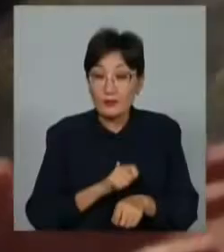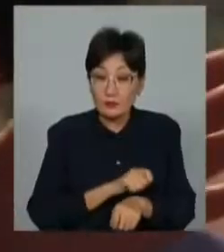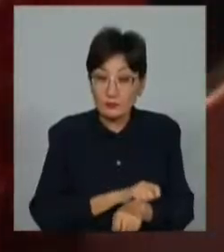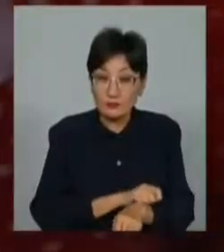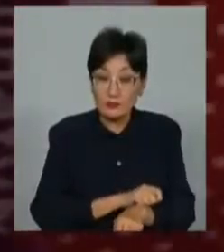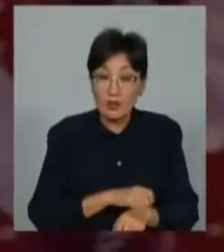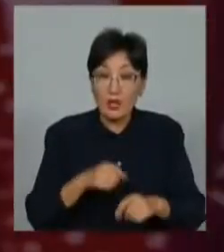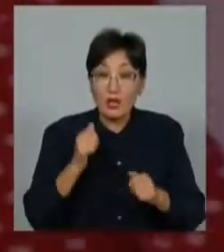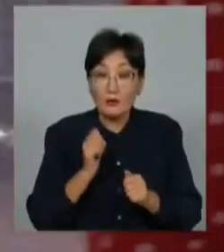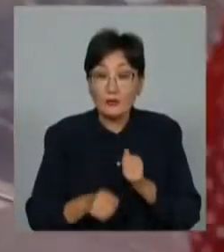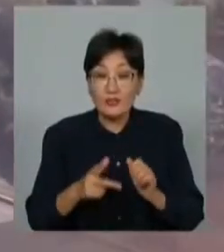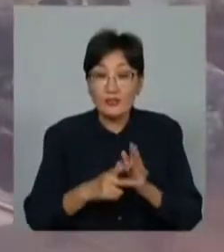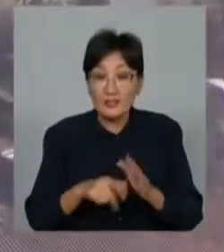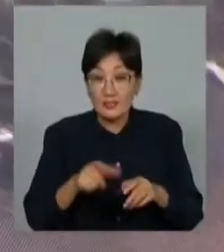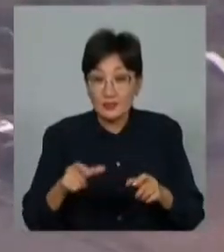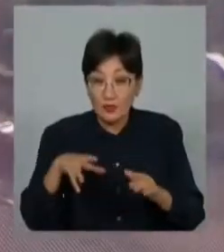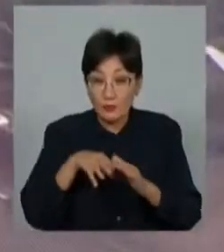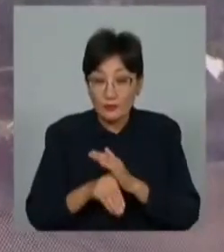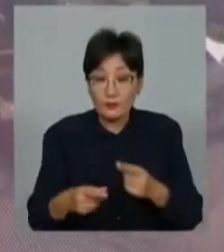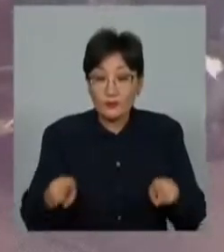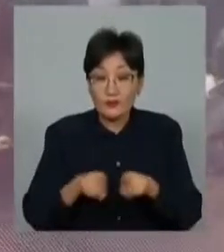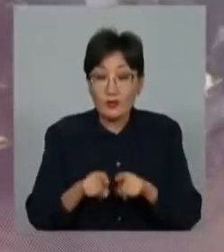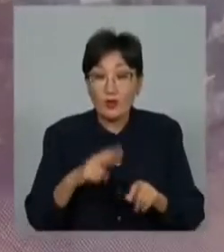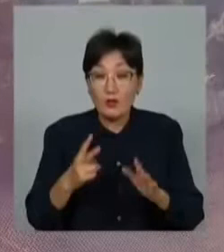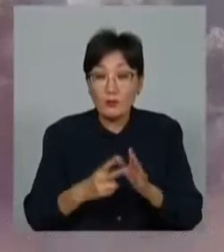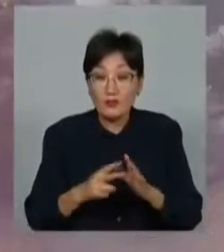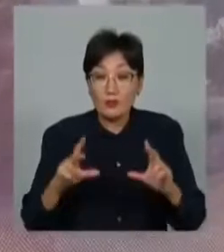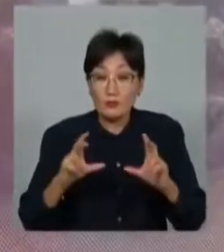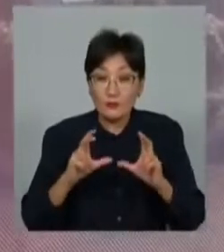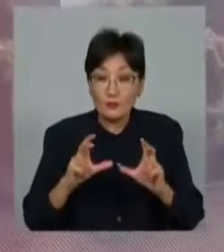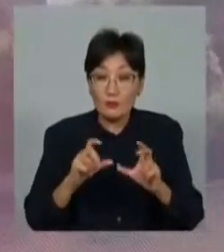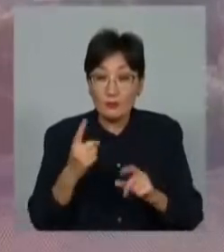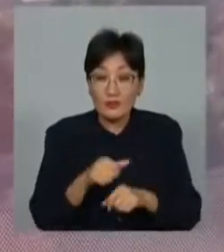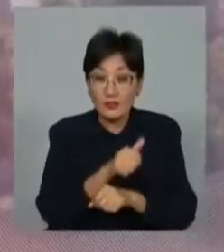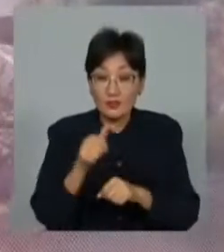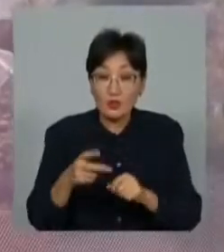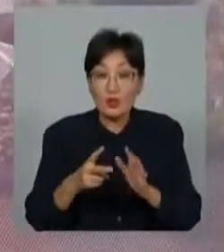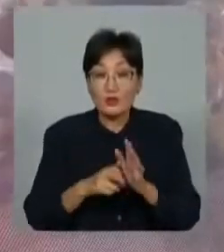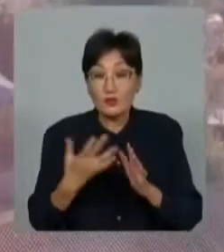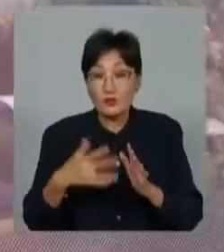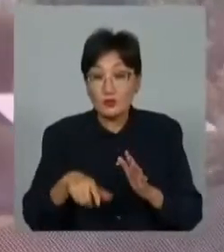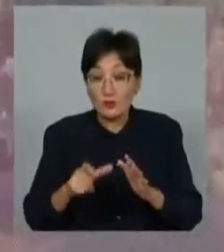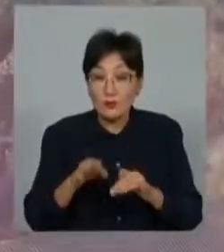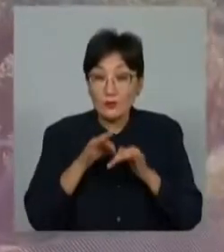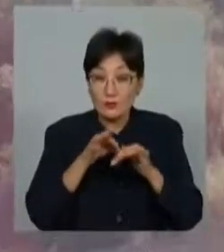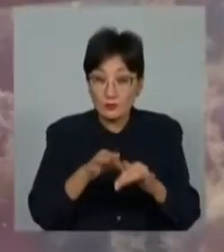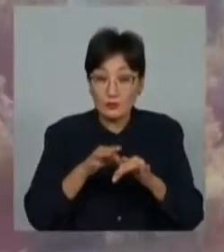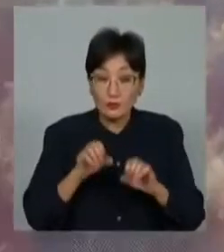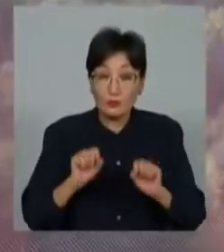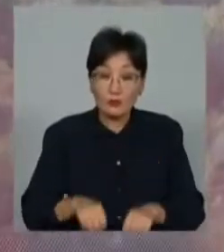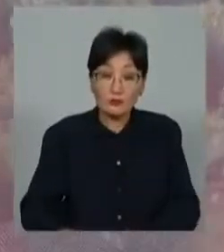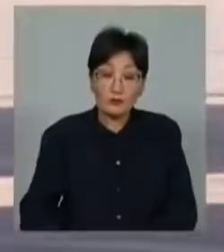құрайды. Әрқайсысына 8 адамнан сиятын дәл осындай 17 кабинамен 1 сағатта 750 адамды тасымалдауға болады